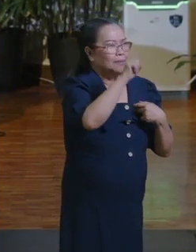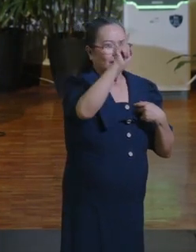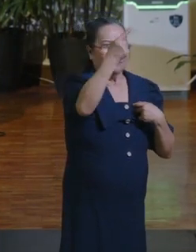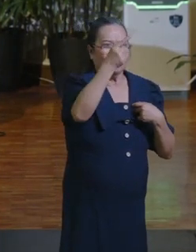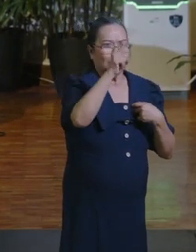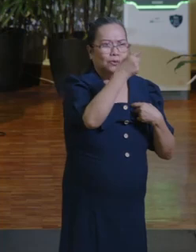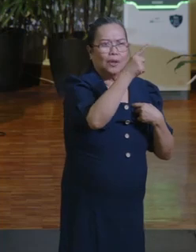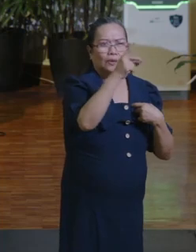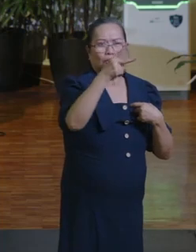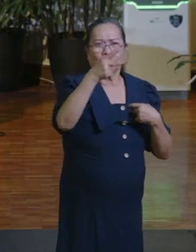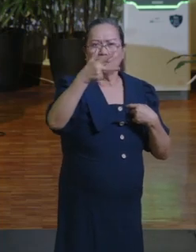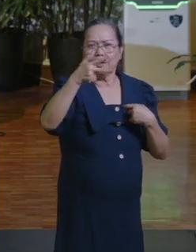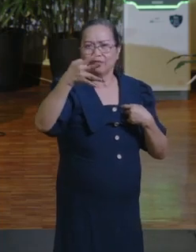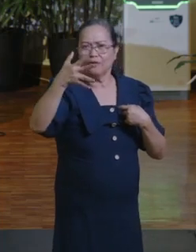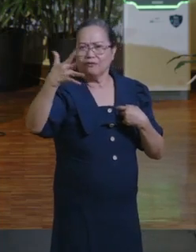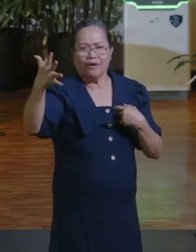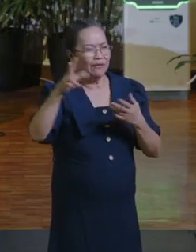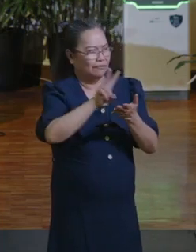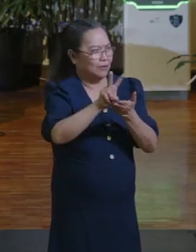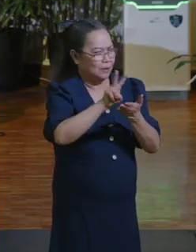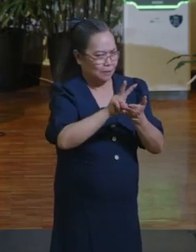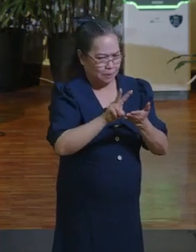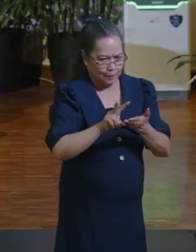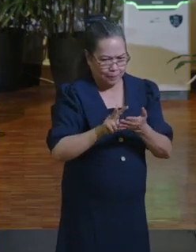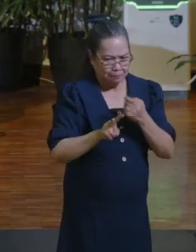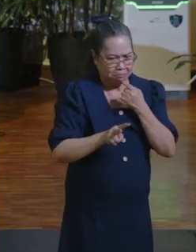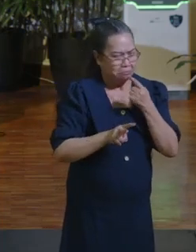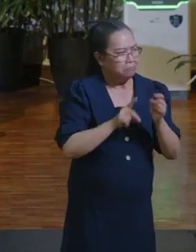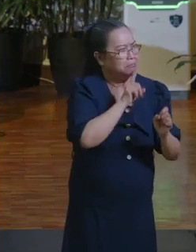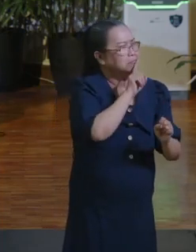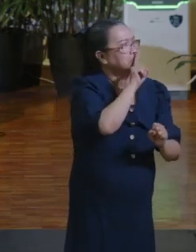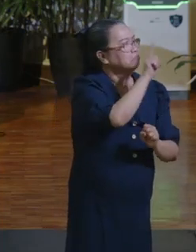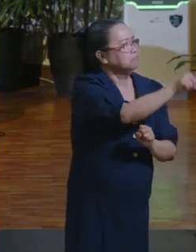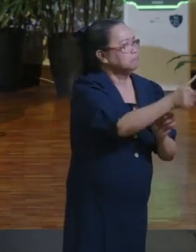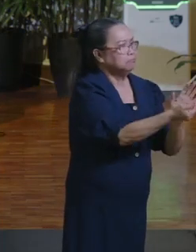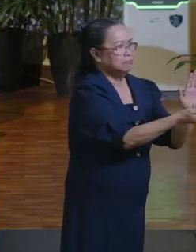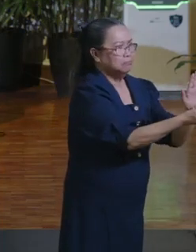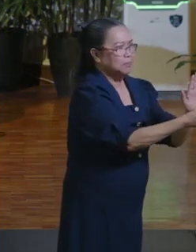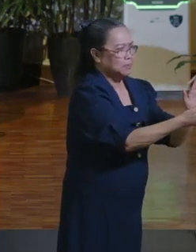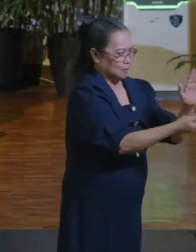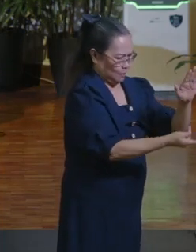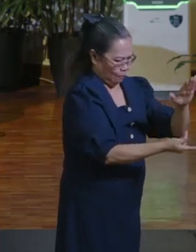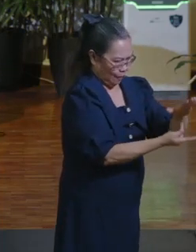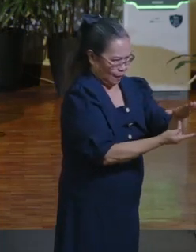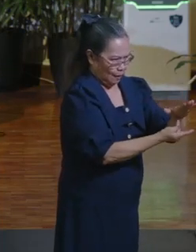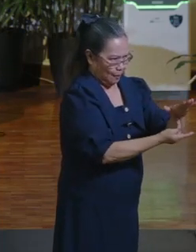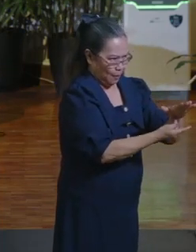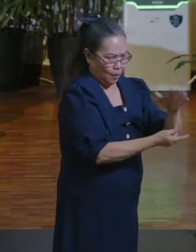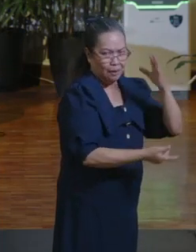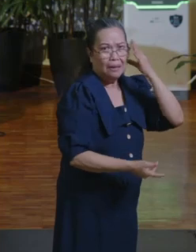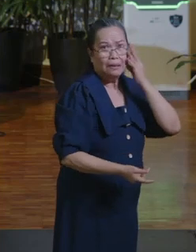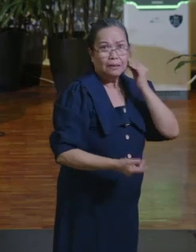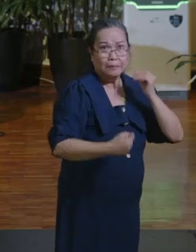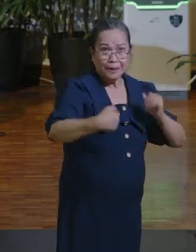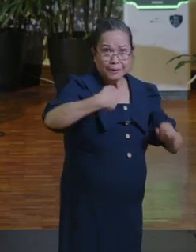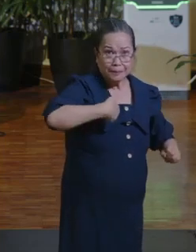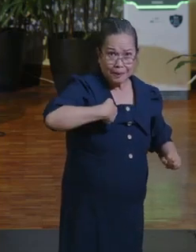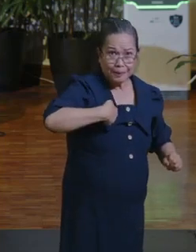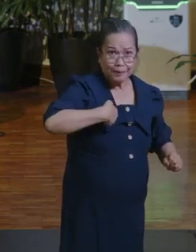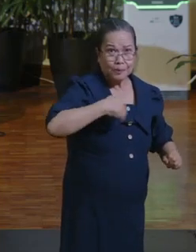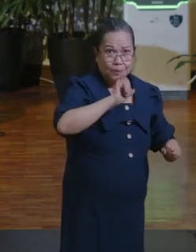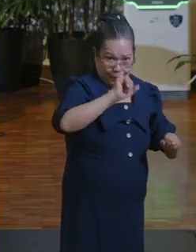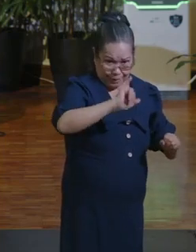5 verses, kanyang pinatunayan ito sa pamamagitan ng personal experience ng